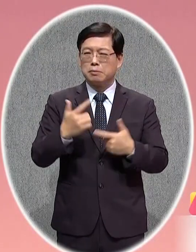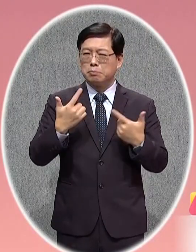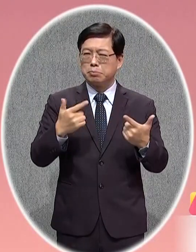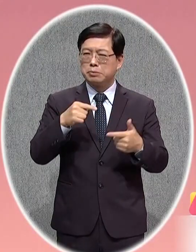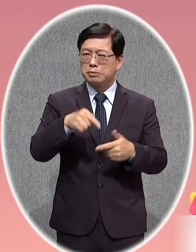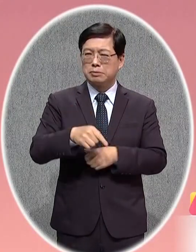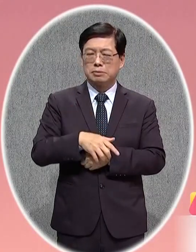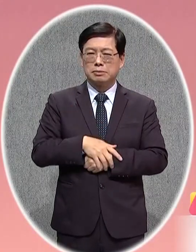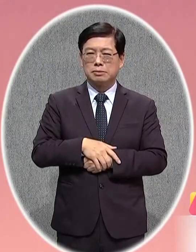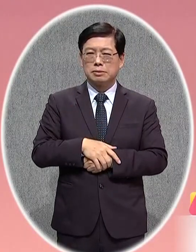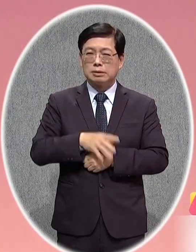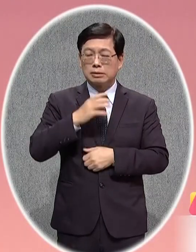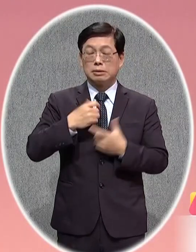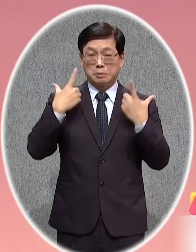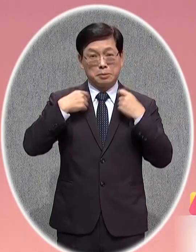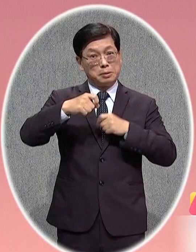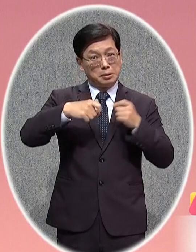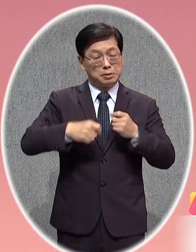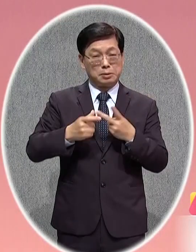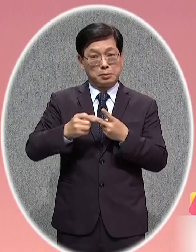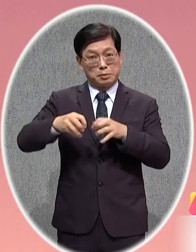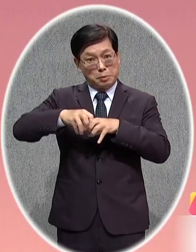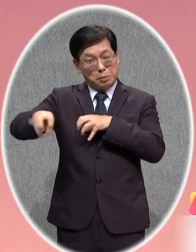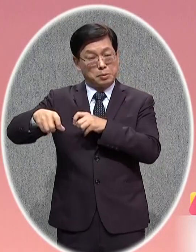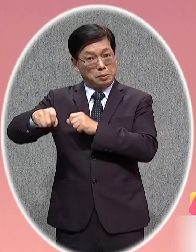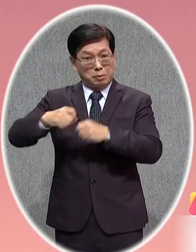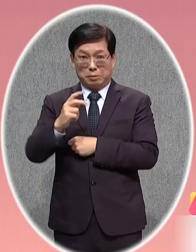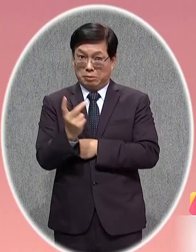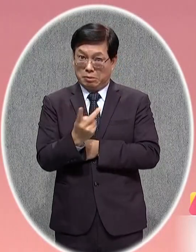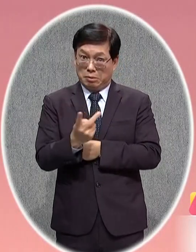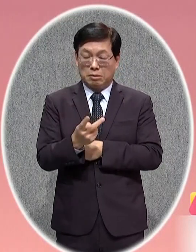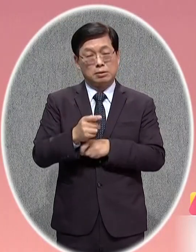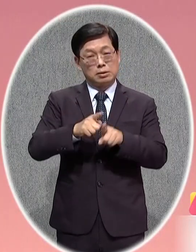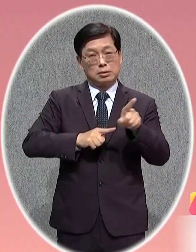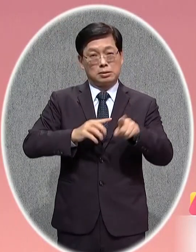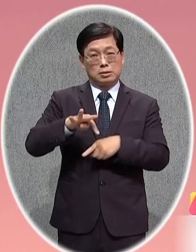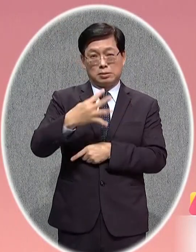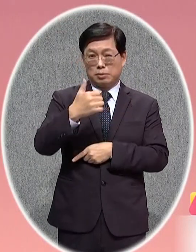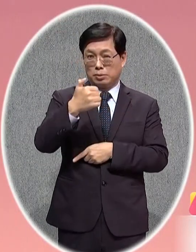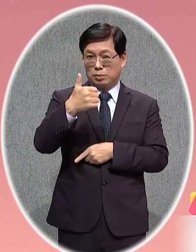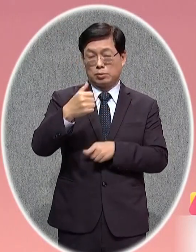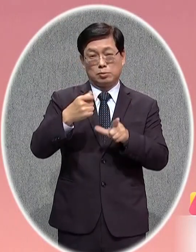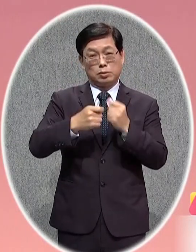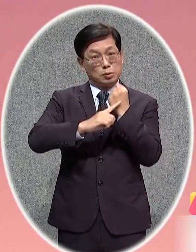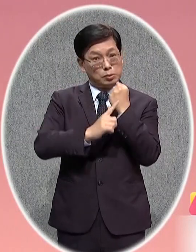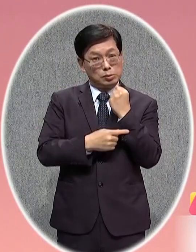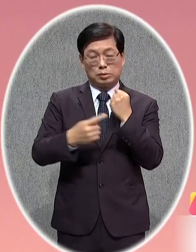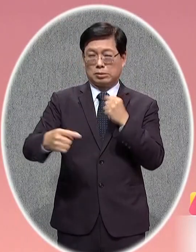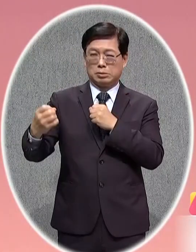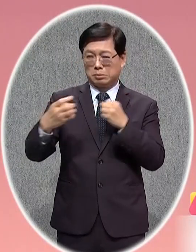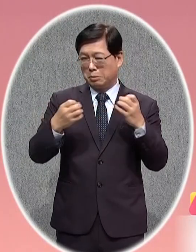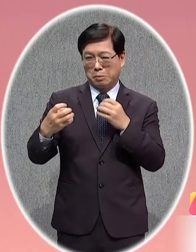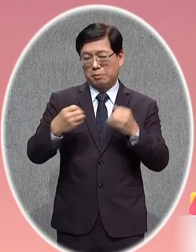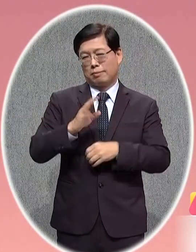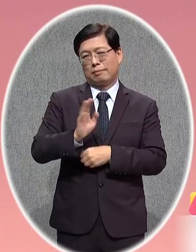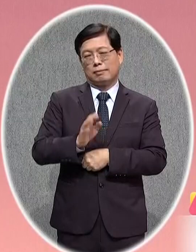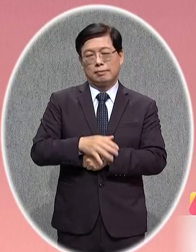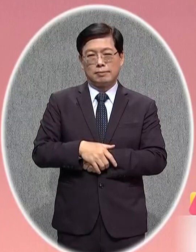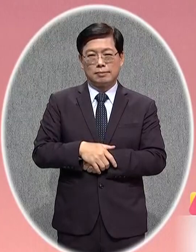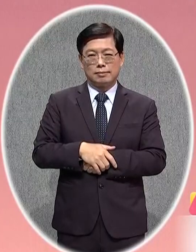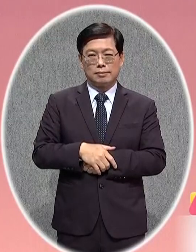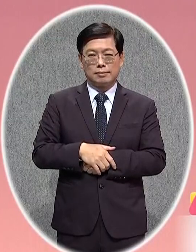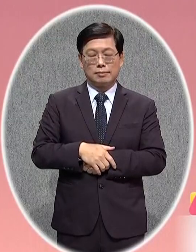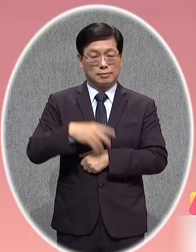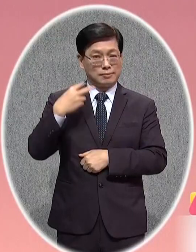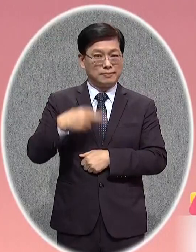在现在的原方案和外推方案这差了455公尺之间来讨价还价。那